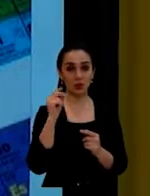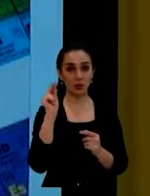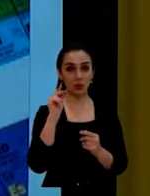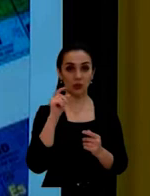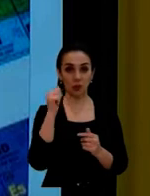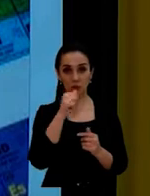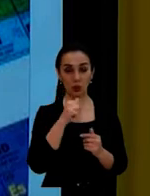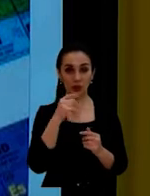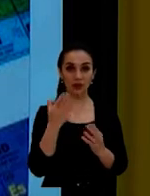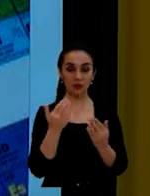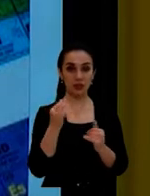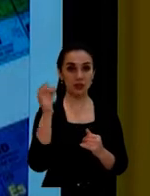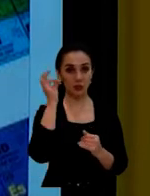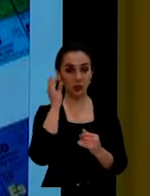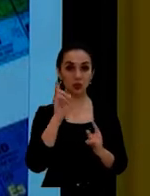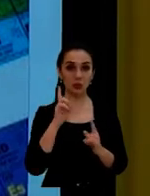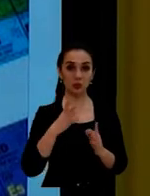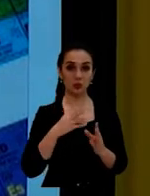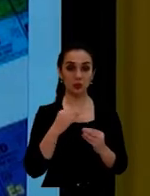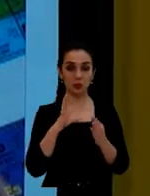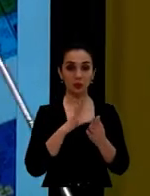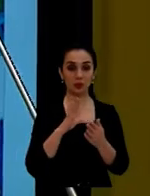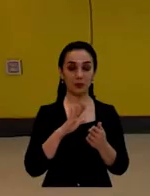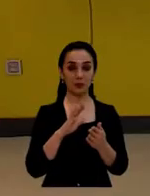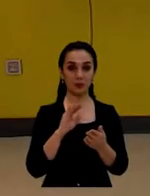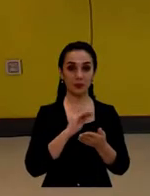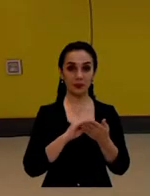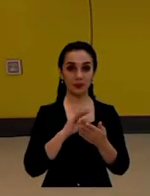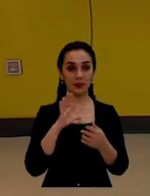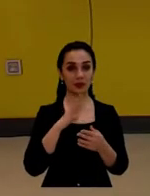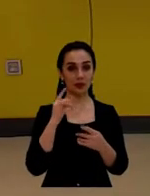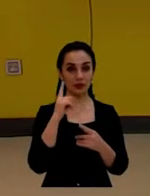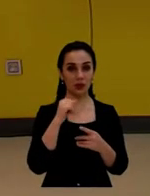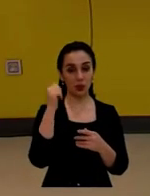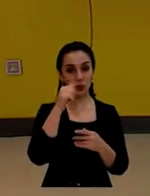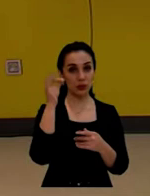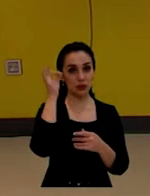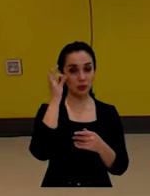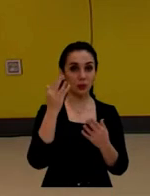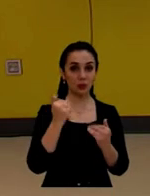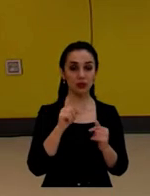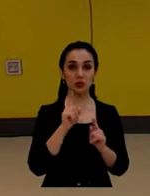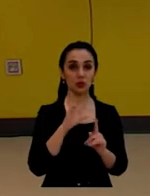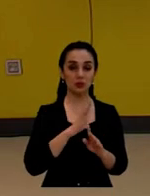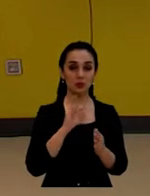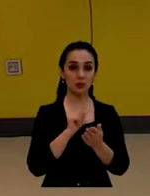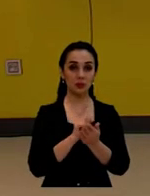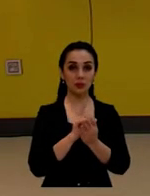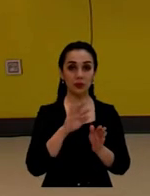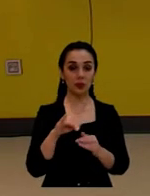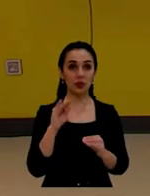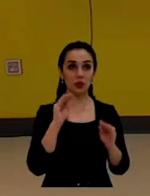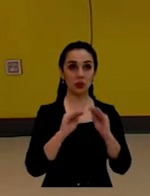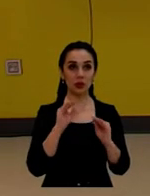давайте вспомним что мы с вами проходили у нас тема началась со структуры атома